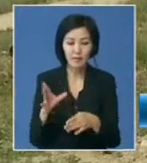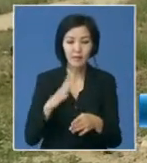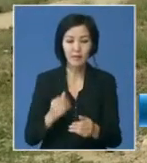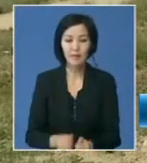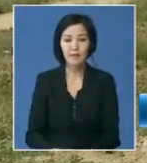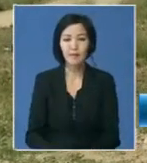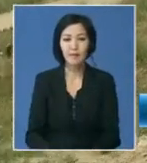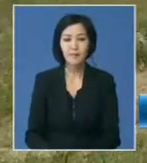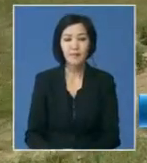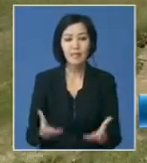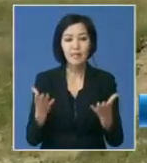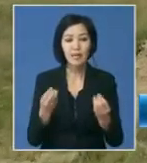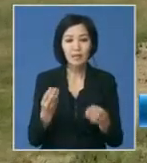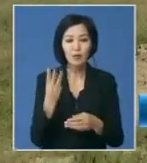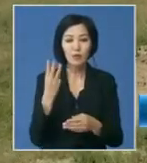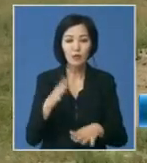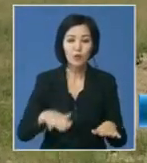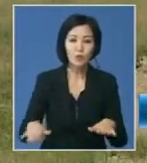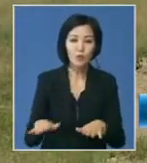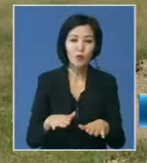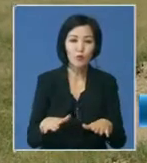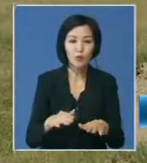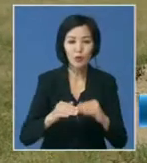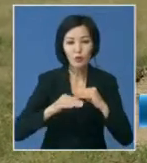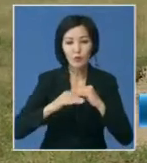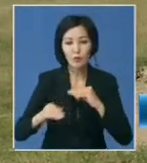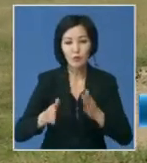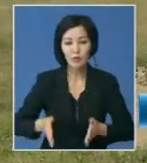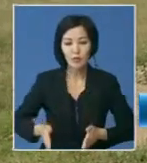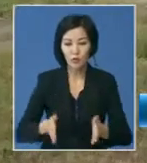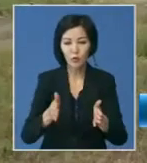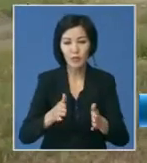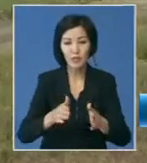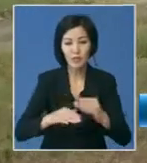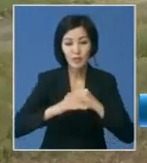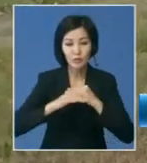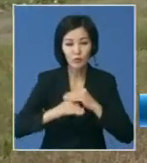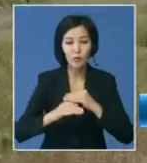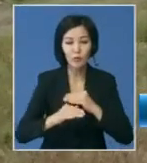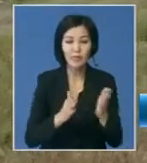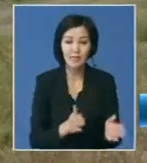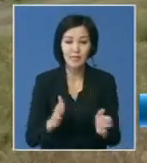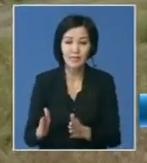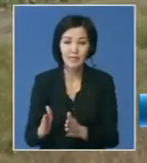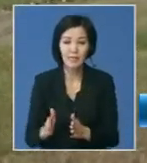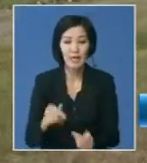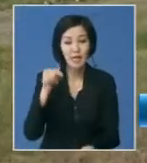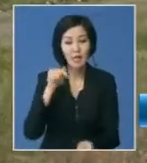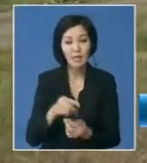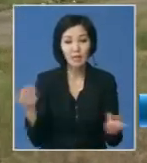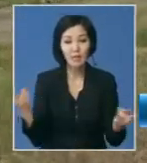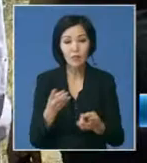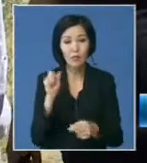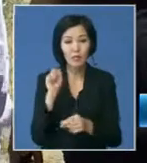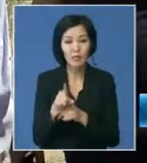бірінші орынбасары. Сонымен қатар үшінші бөлімшеде төселіп жатқан жолдардың түзу болуын, әрі бекітілген кестеге сай етіп жасалуын қадағалауды